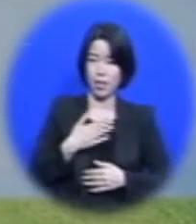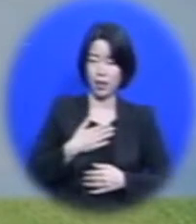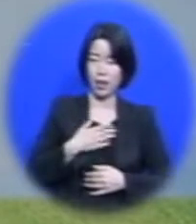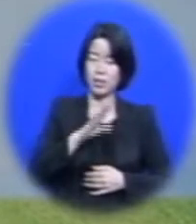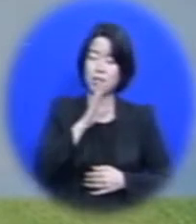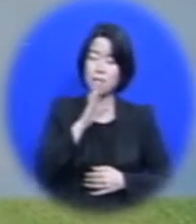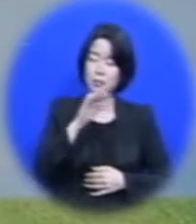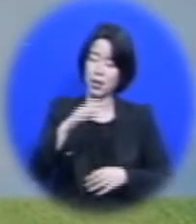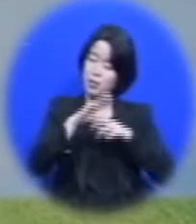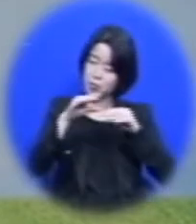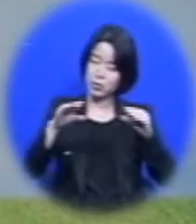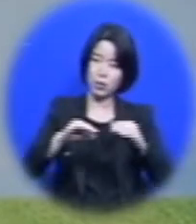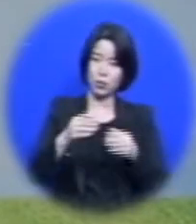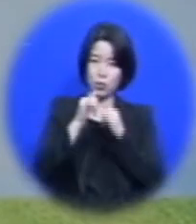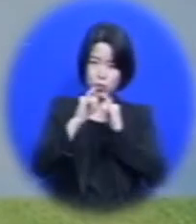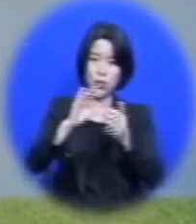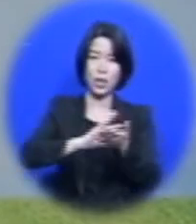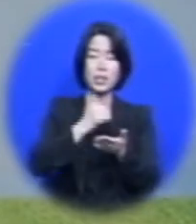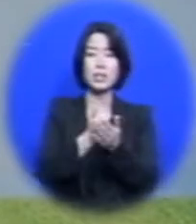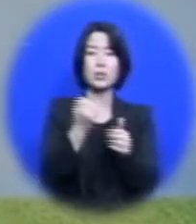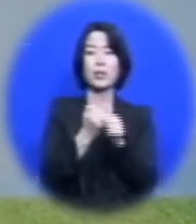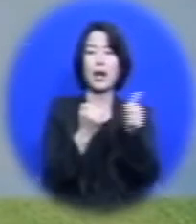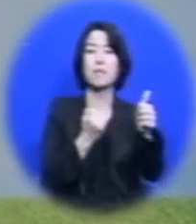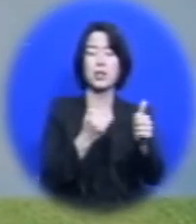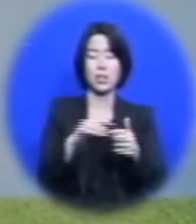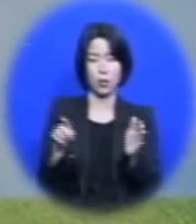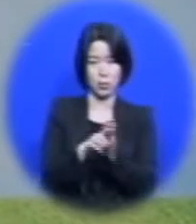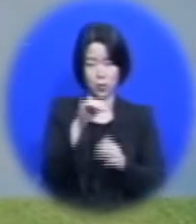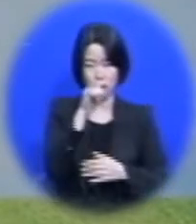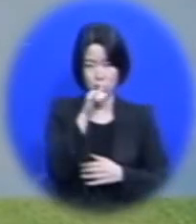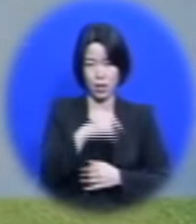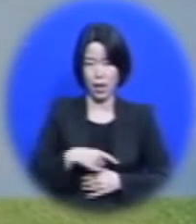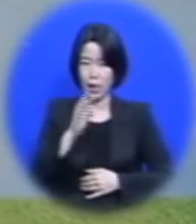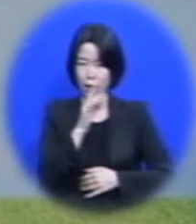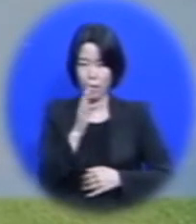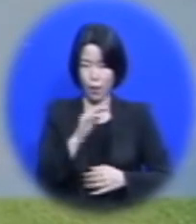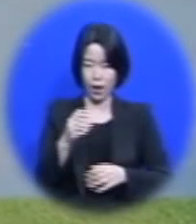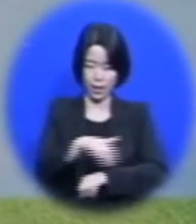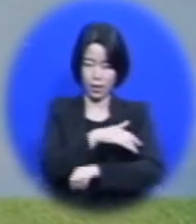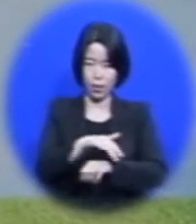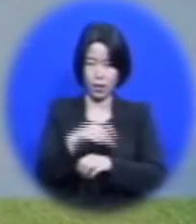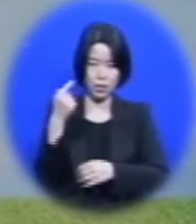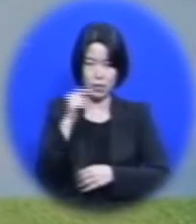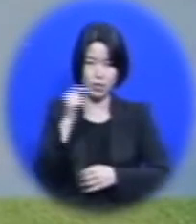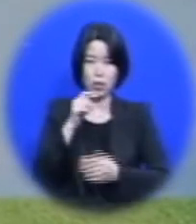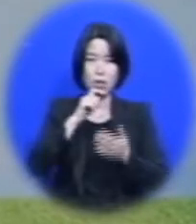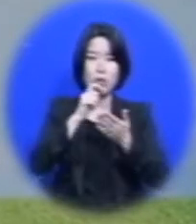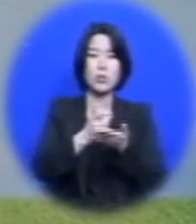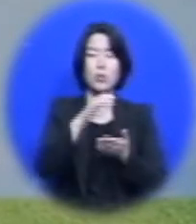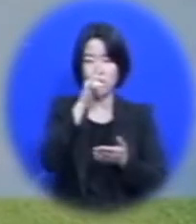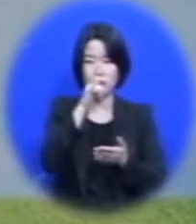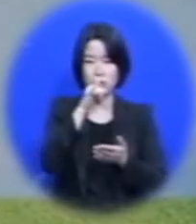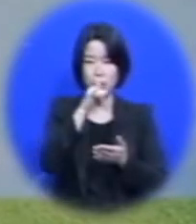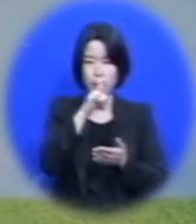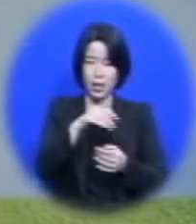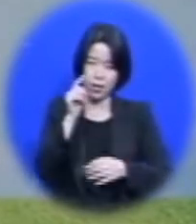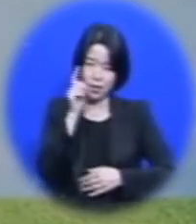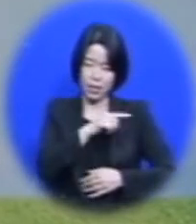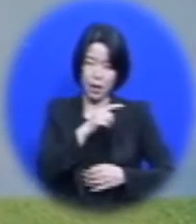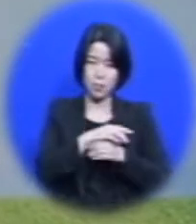그리스도인 남편이라고 믿고 있었다. 나의 교활한 계략에 철저히 속아 넘어간 것이다. 저속한 인터넷